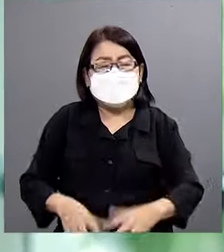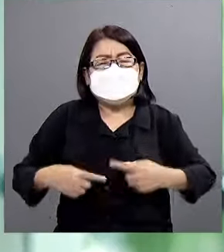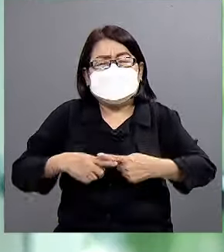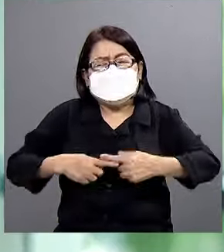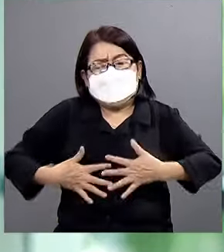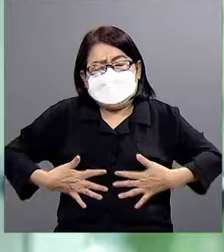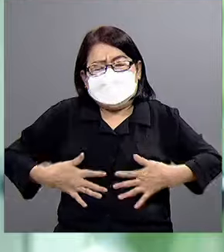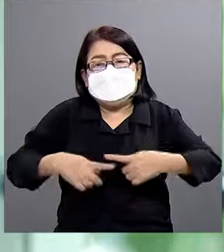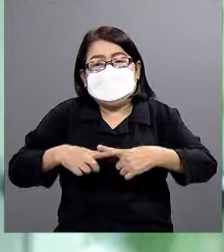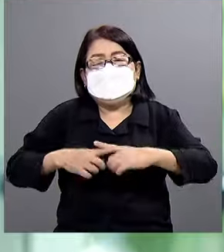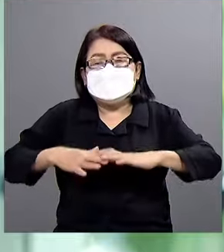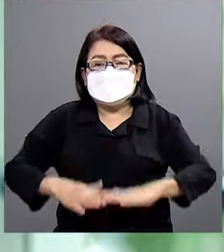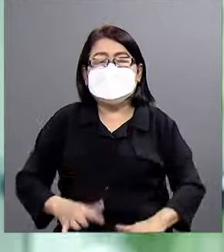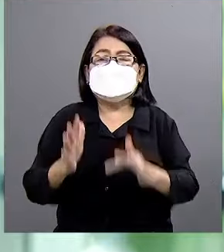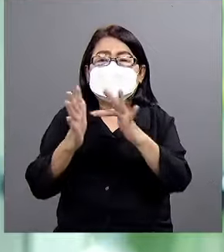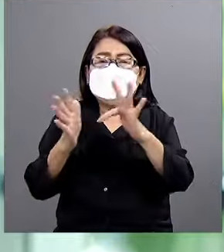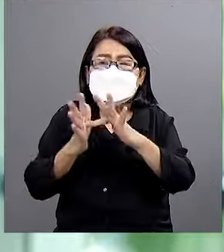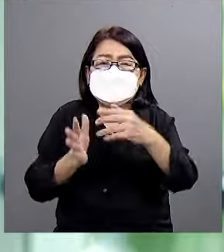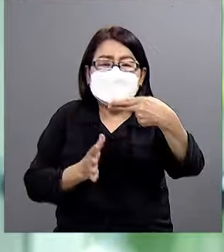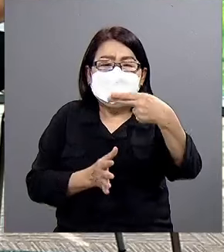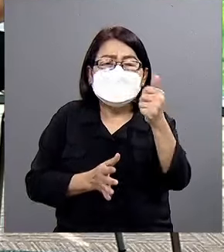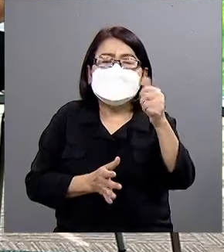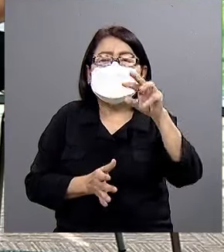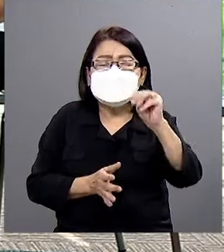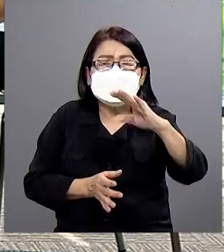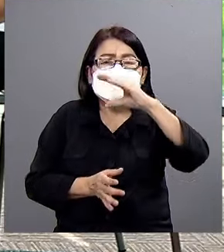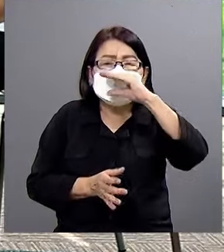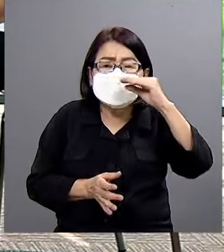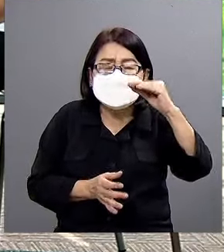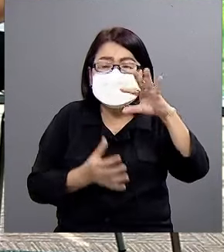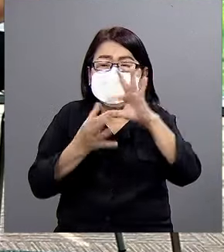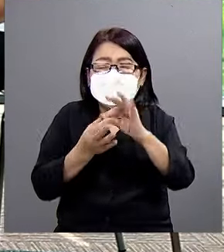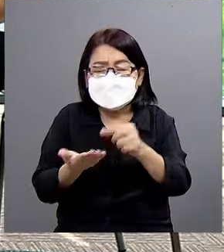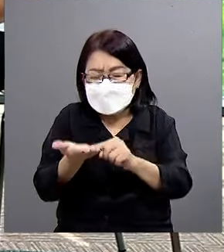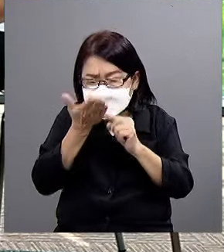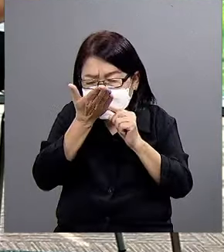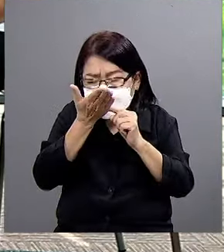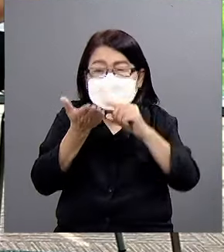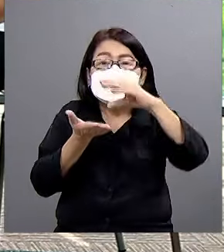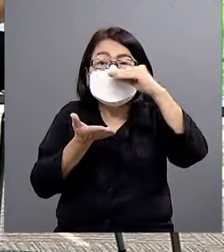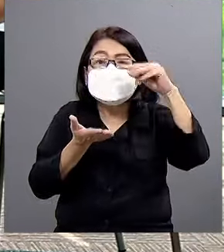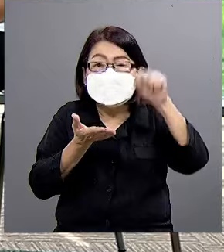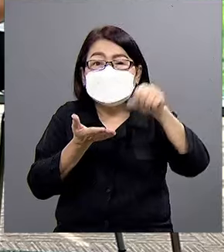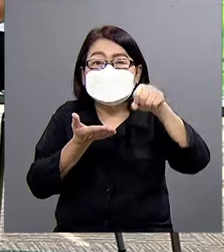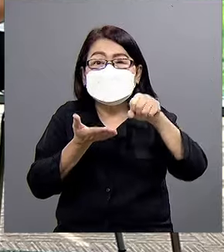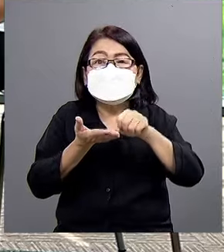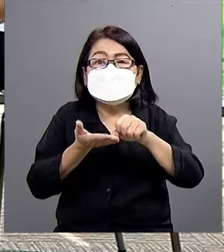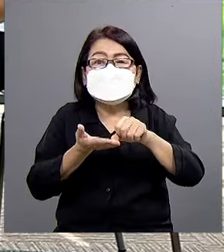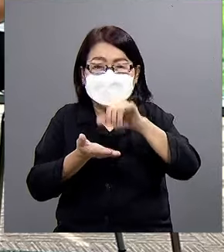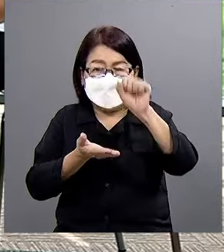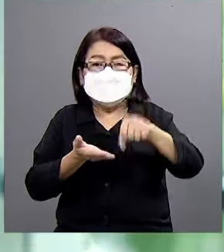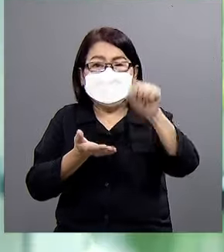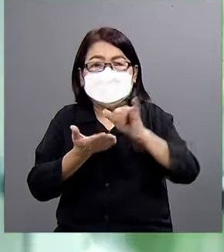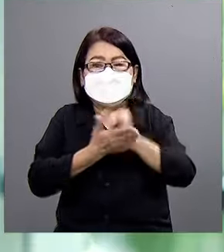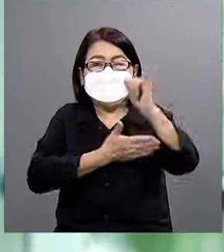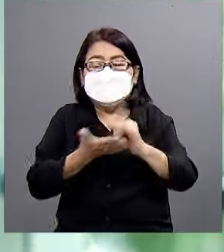ยาหอมนี่คือเกี่ยวกับเรื่องของการความหอมเหมือนการสูดดมความหอมแบบนี้ไหมคะ สดชื่นอะไรอย่างเงี้ย ความสดชื่นก็เล